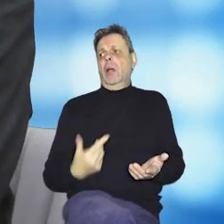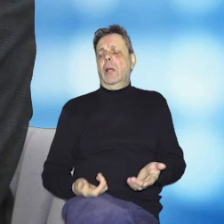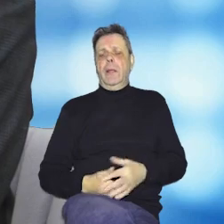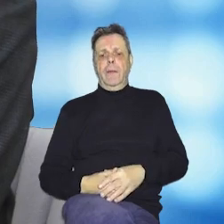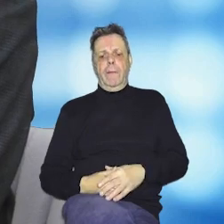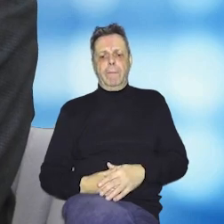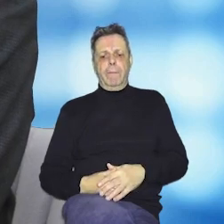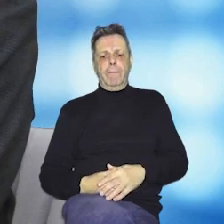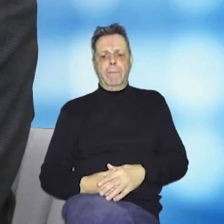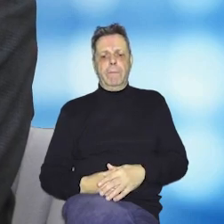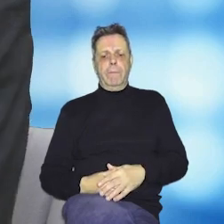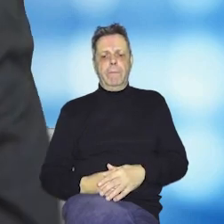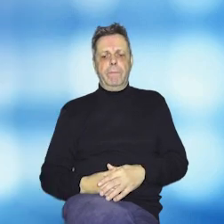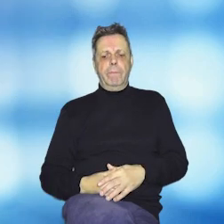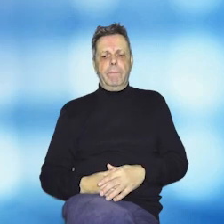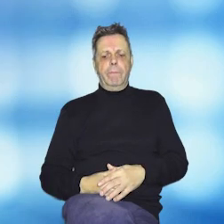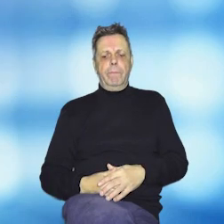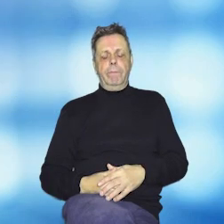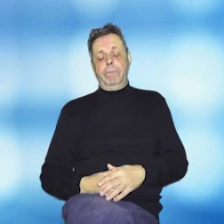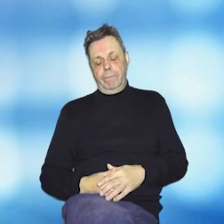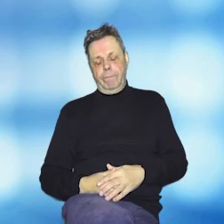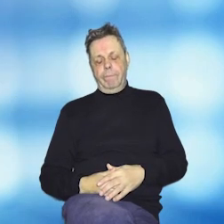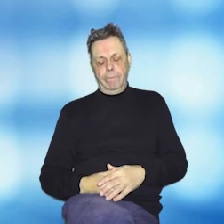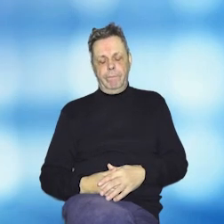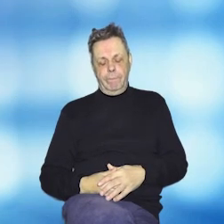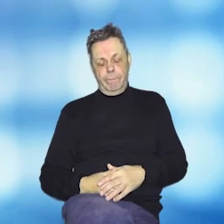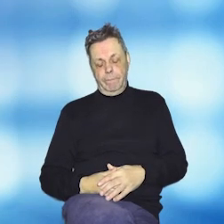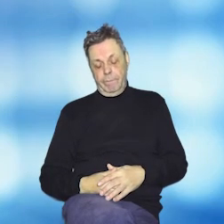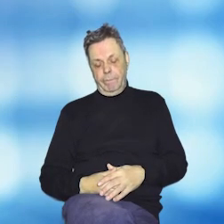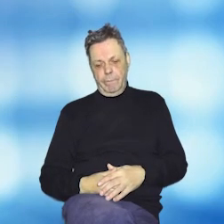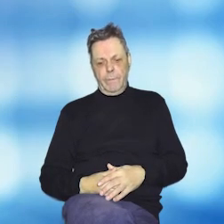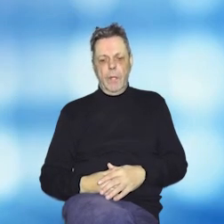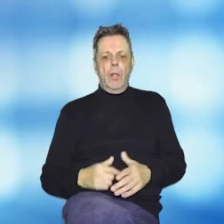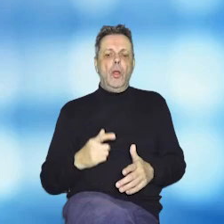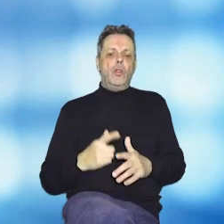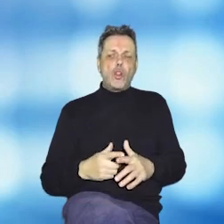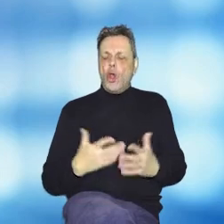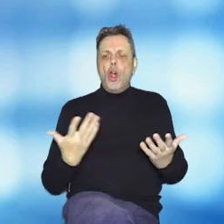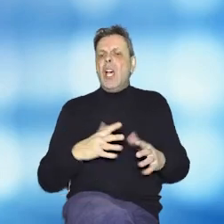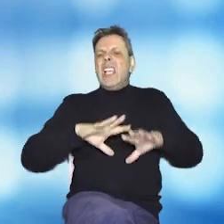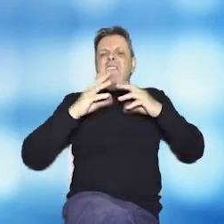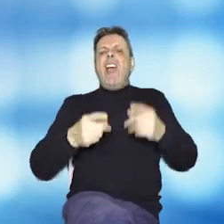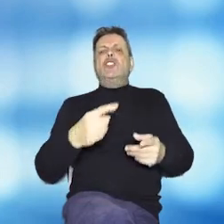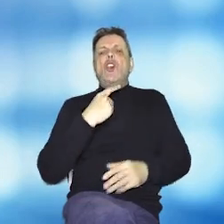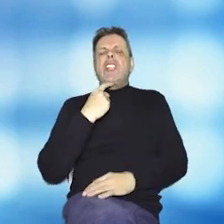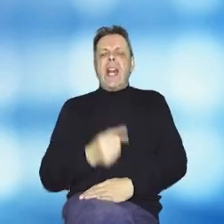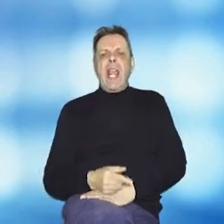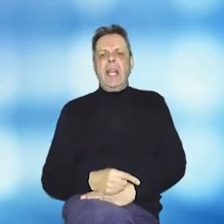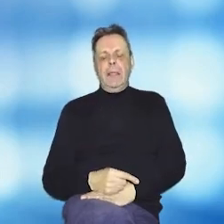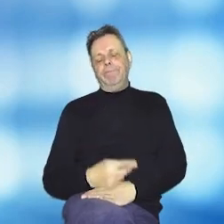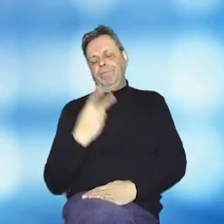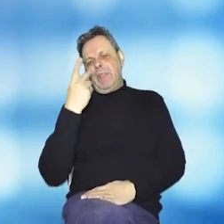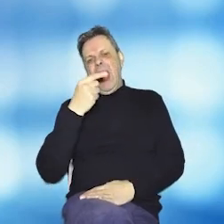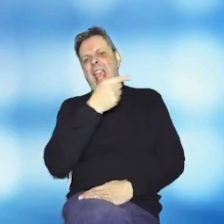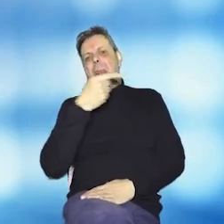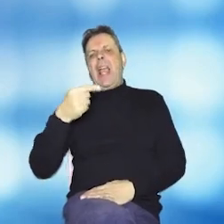kategoriju siromašnih. Da, nekako prema svemu navedeno vrlo